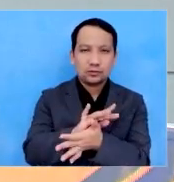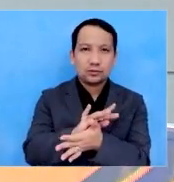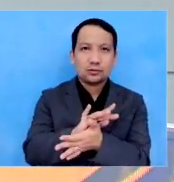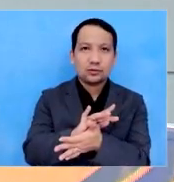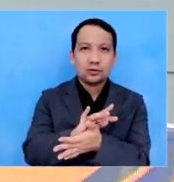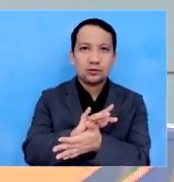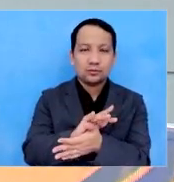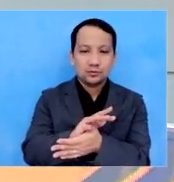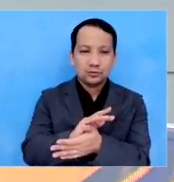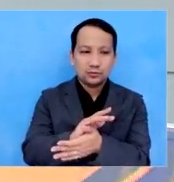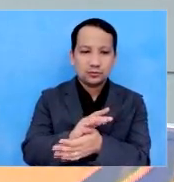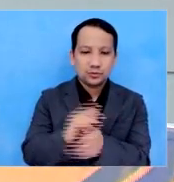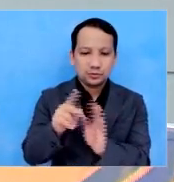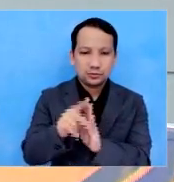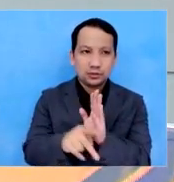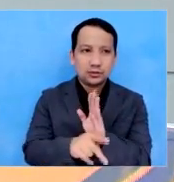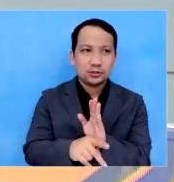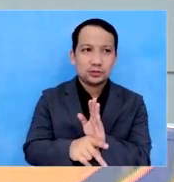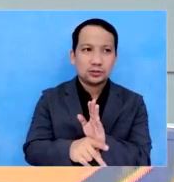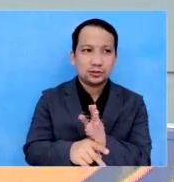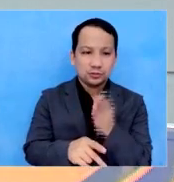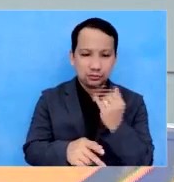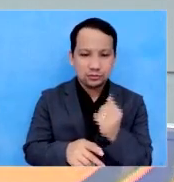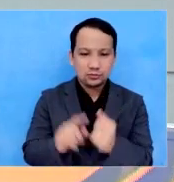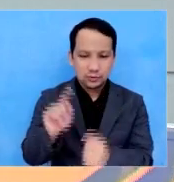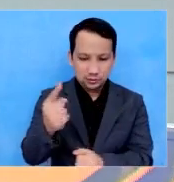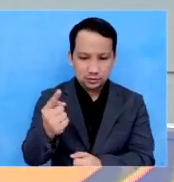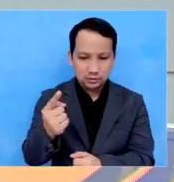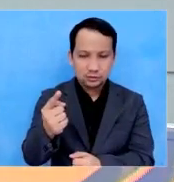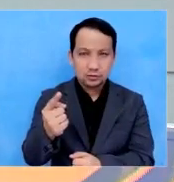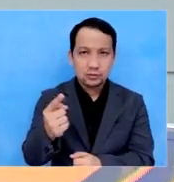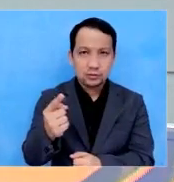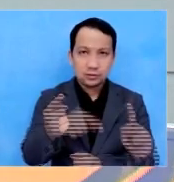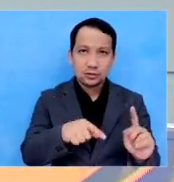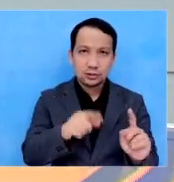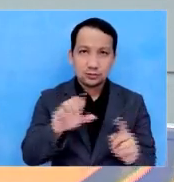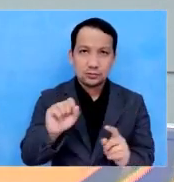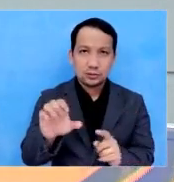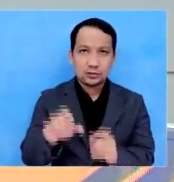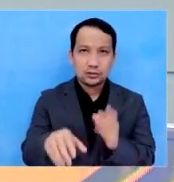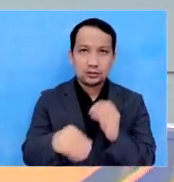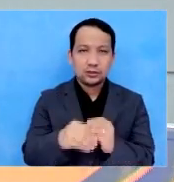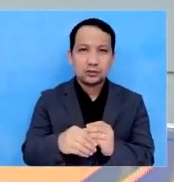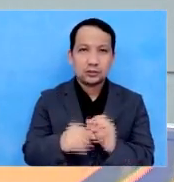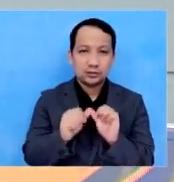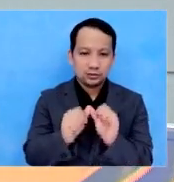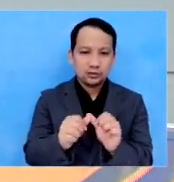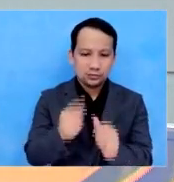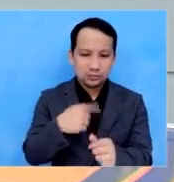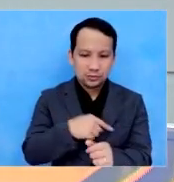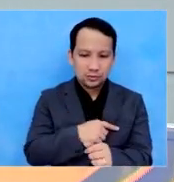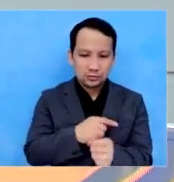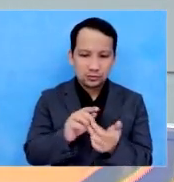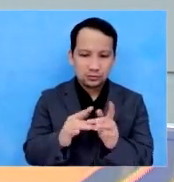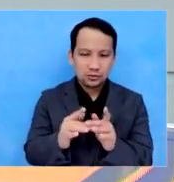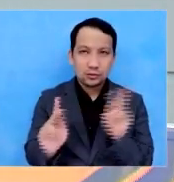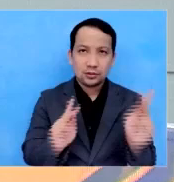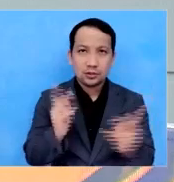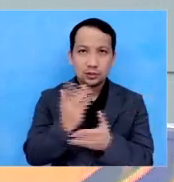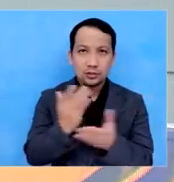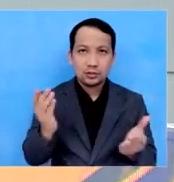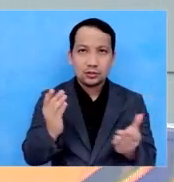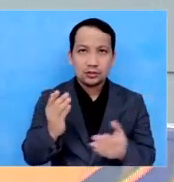ng lugar sa mainland, kahit pa isa lamang ang naitatalang kaso doon. Umaalma na rin ang ilang residente dahil sa mahigpit